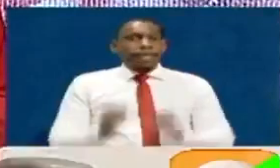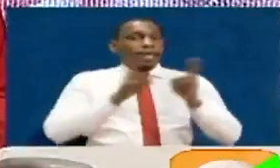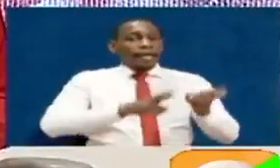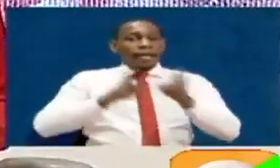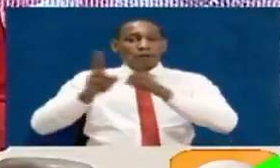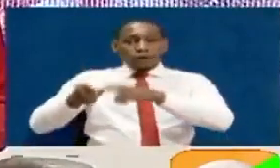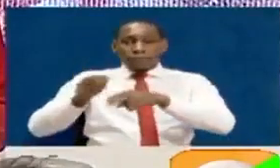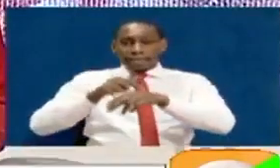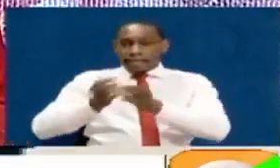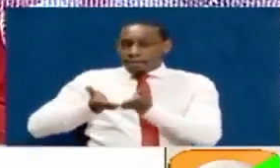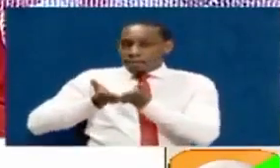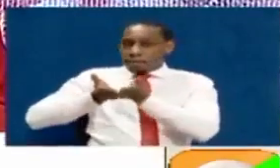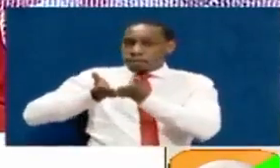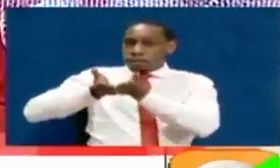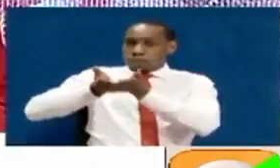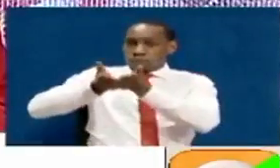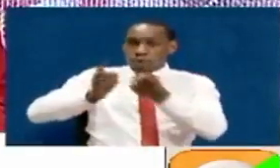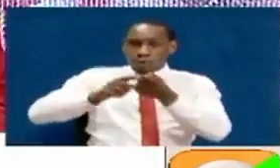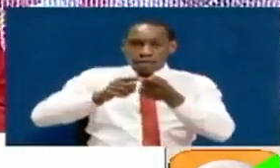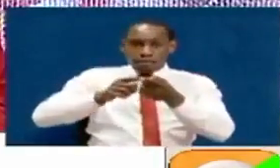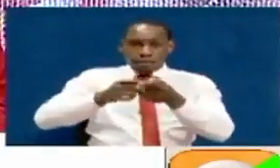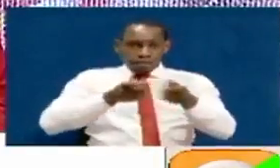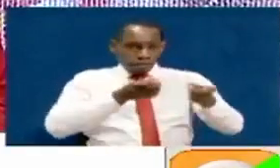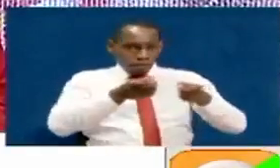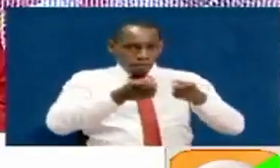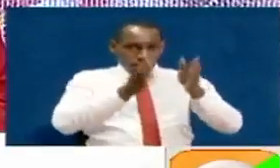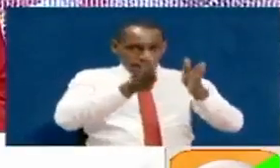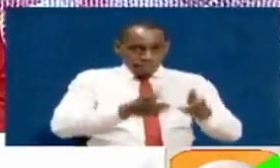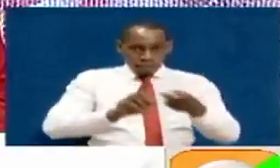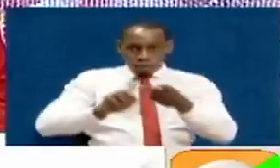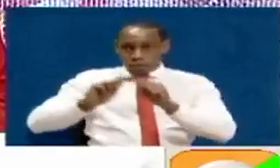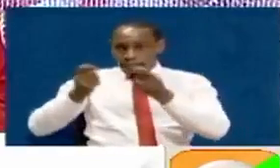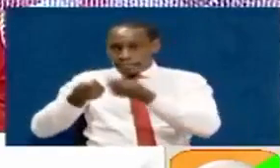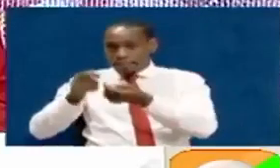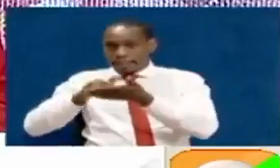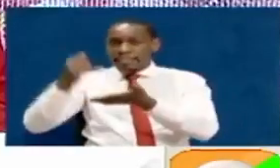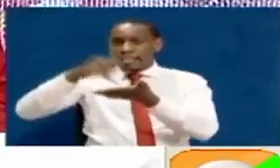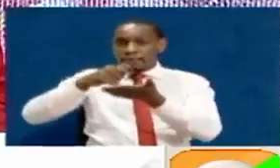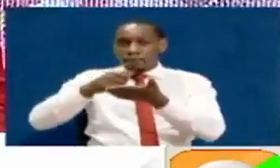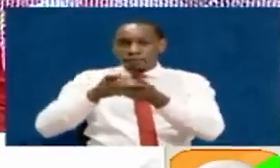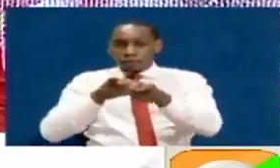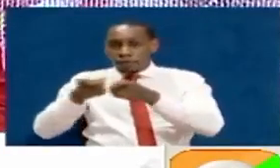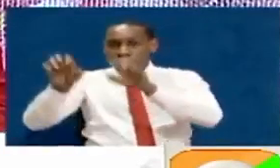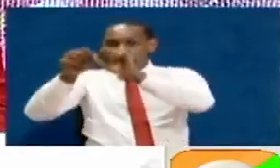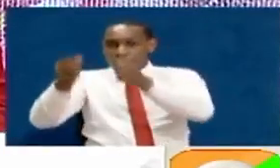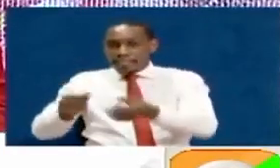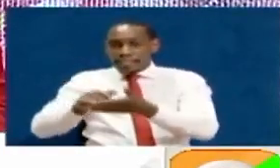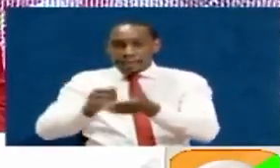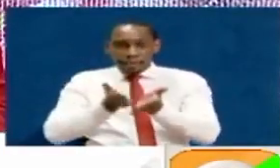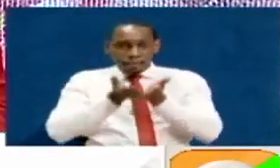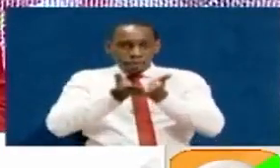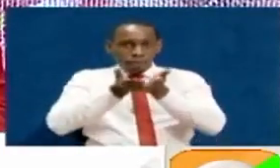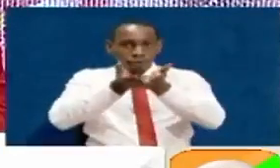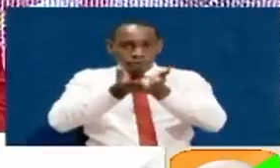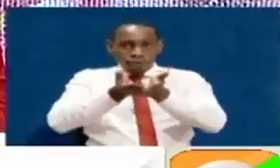Kwa kawaida chombo kinapokuwa baharini, mbali na nahodha anayekidhibiti, kuna kikosi kinachoshughulika na mitambo kuhakikisha kwamba chombo